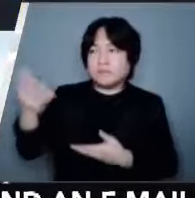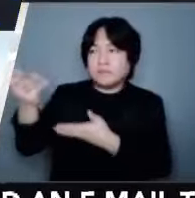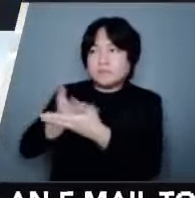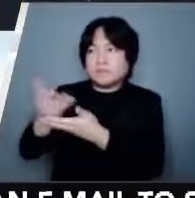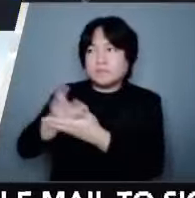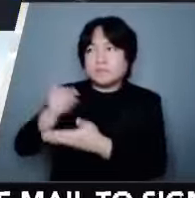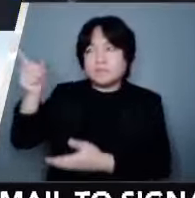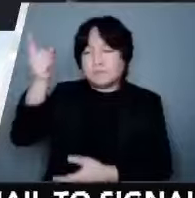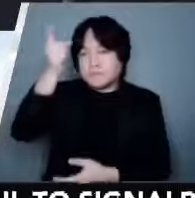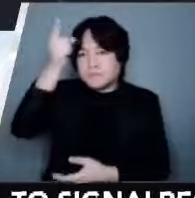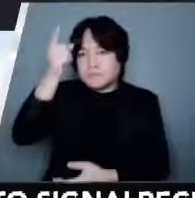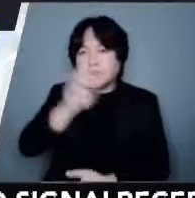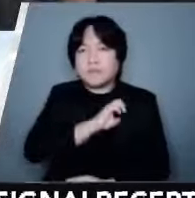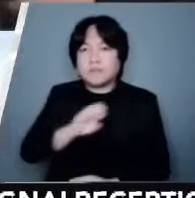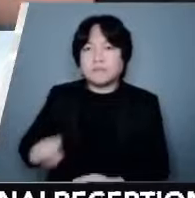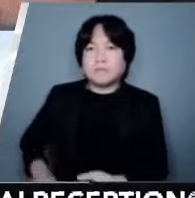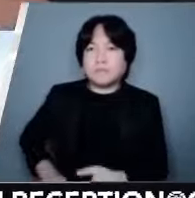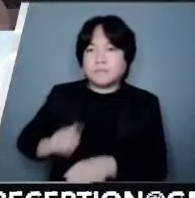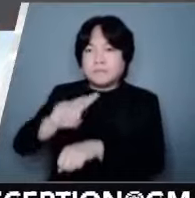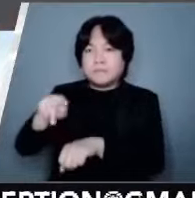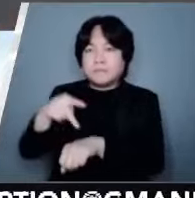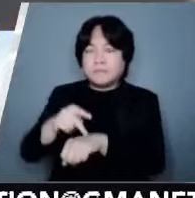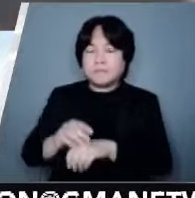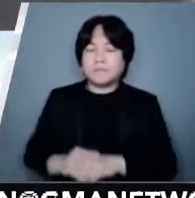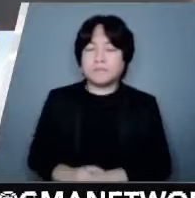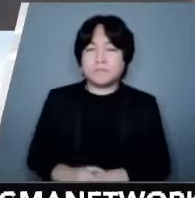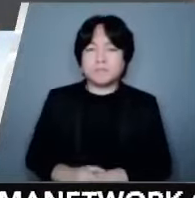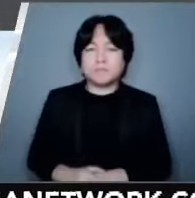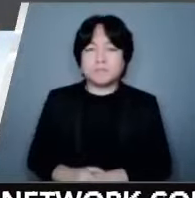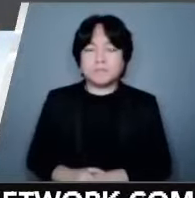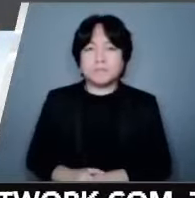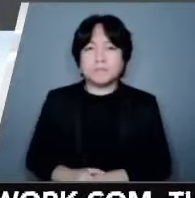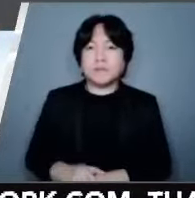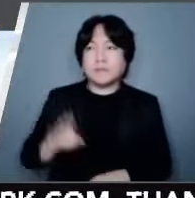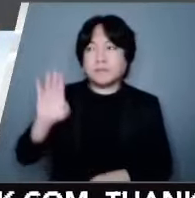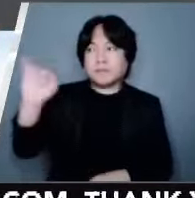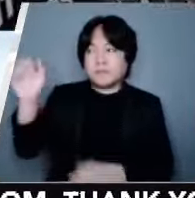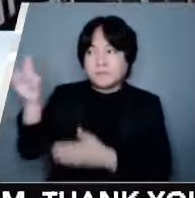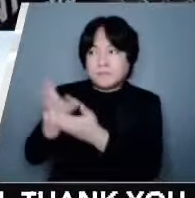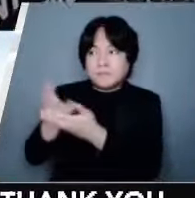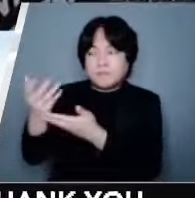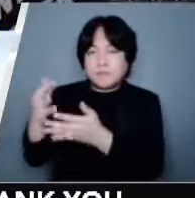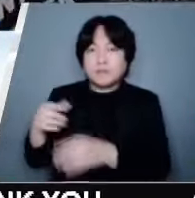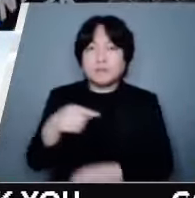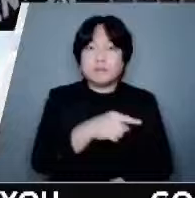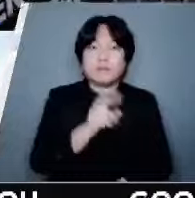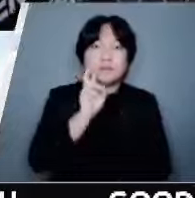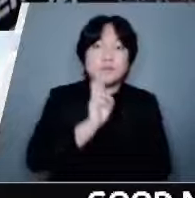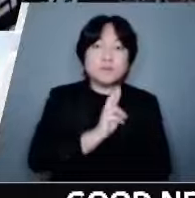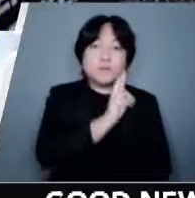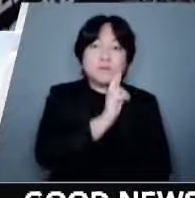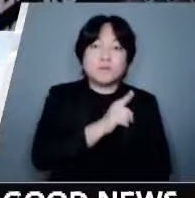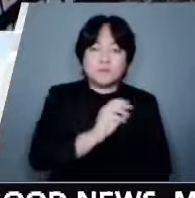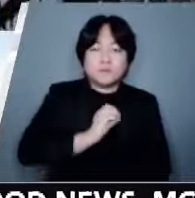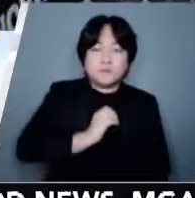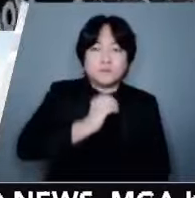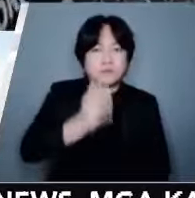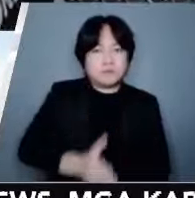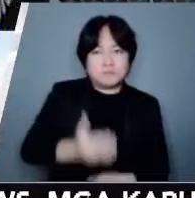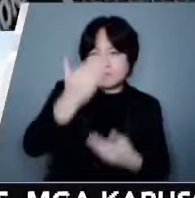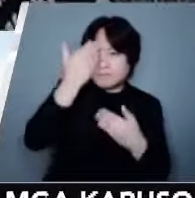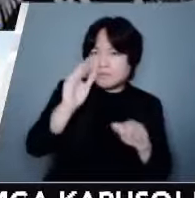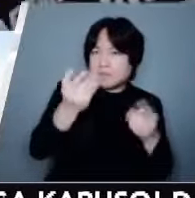Immigration. Ayon sa mga tauhan ng Silang LGU, hindi rin umano alam ng may-ari ng resort na nagagamit ang pasilidad sa ganitong